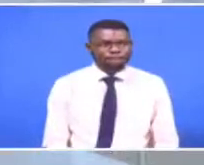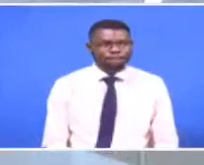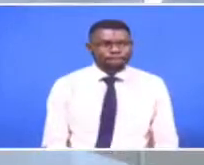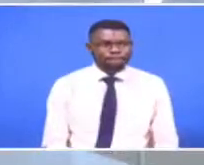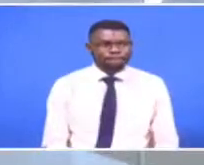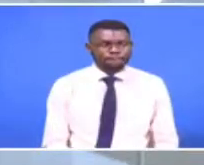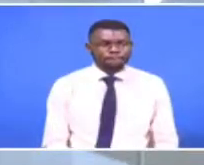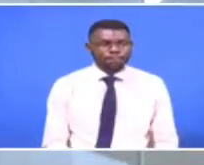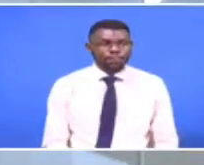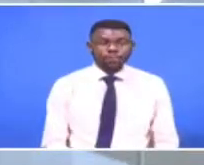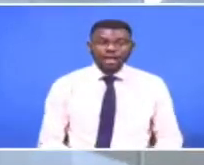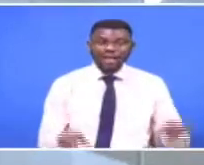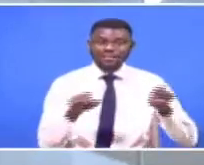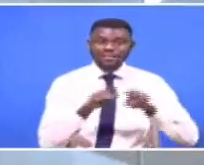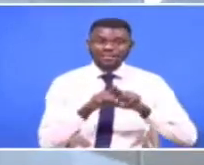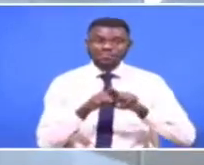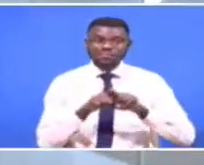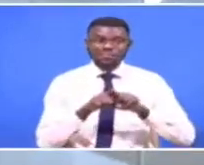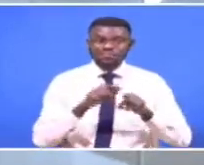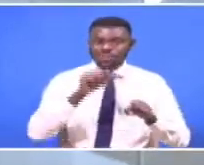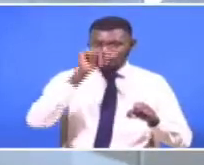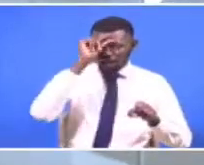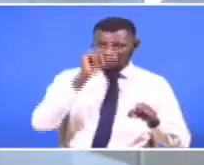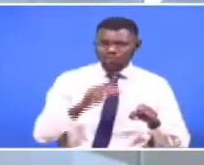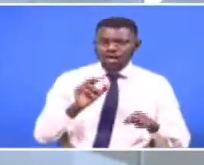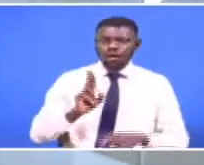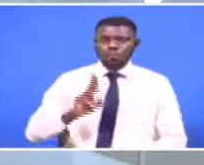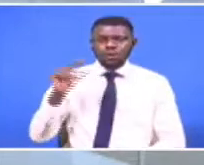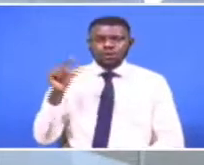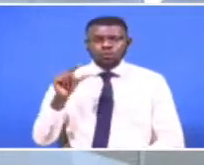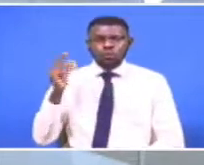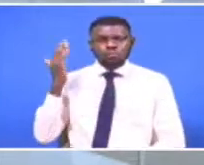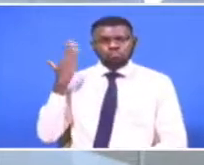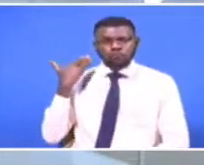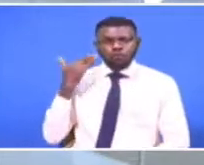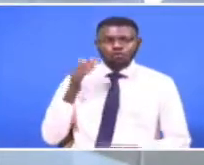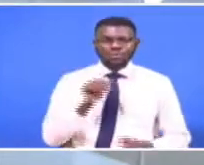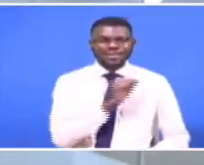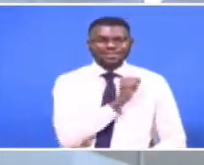Na wakati hayo kijiri, aliyekuwa gavana wa Uasin Gishu ambaye kwa sasa ni seneta wa kaunti hiyo, Jackson